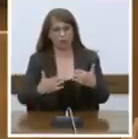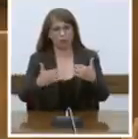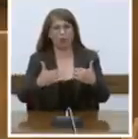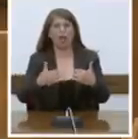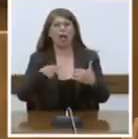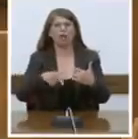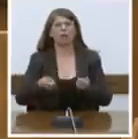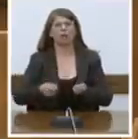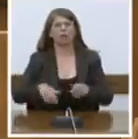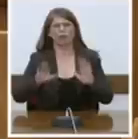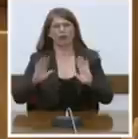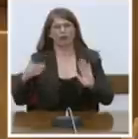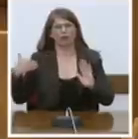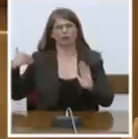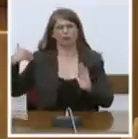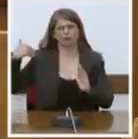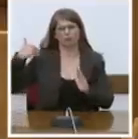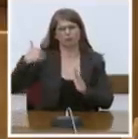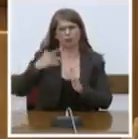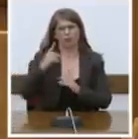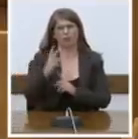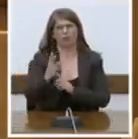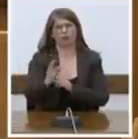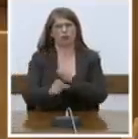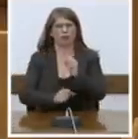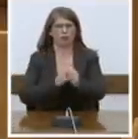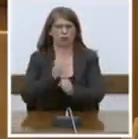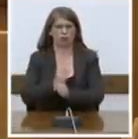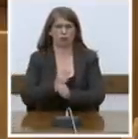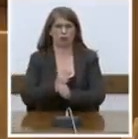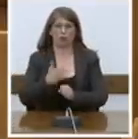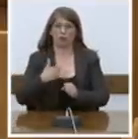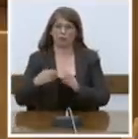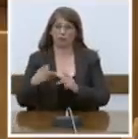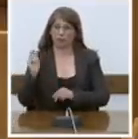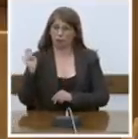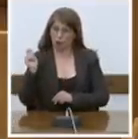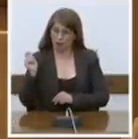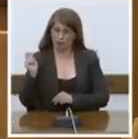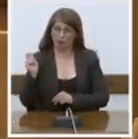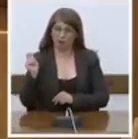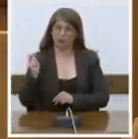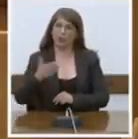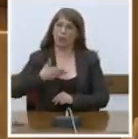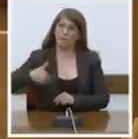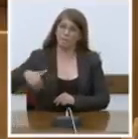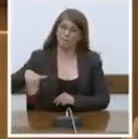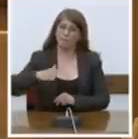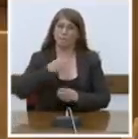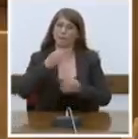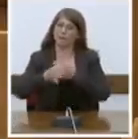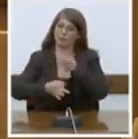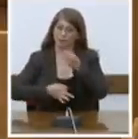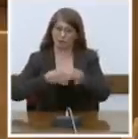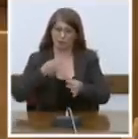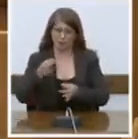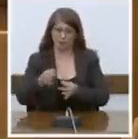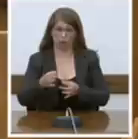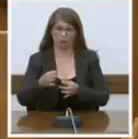έκαναν εδώ και δεκαετίες. Ως αντιπολίτευση, εμείς θα μιλήσουμε για